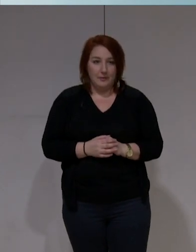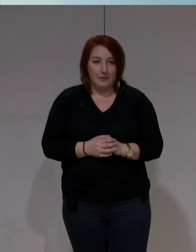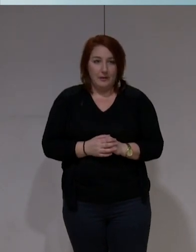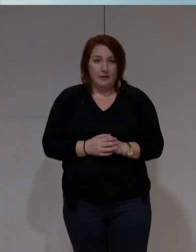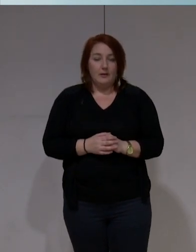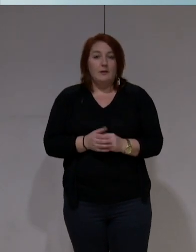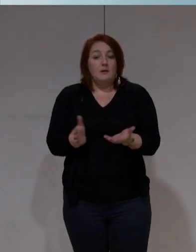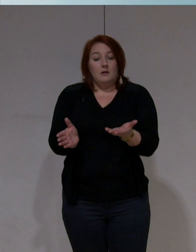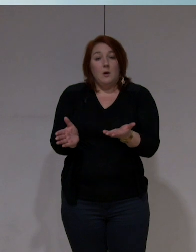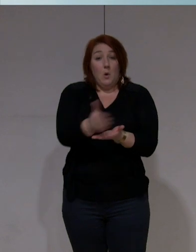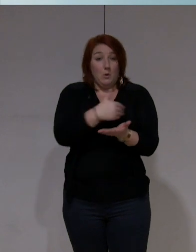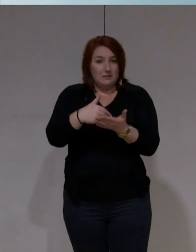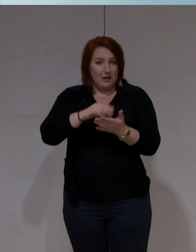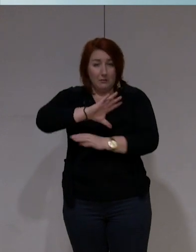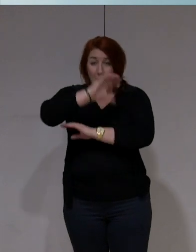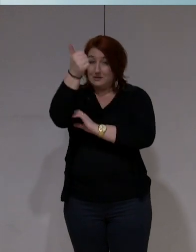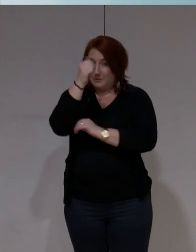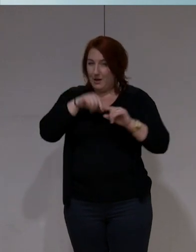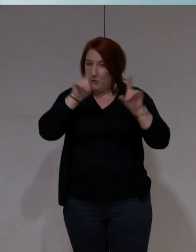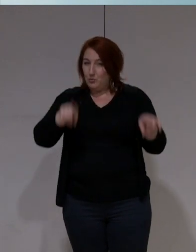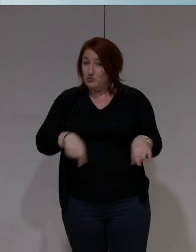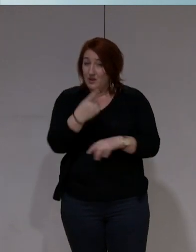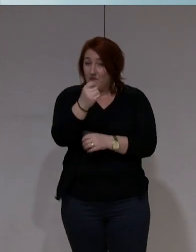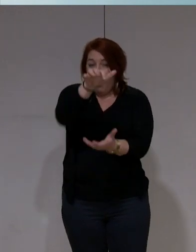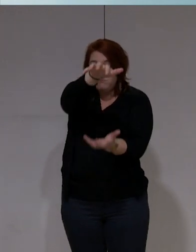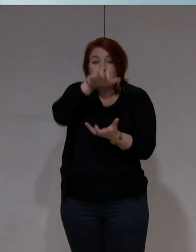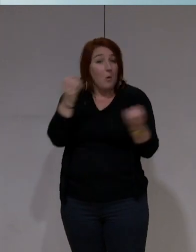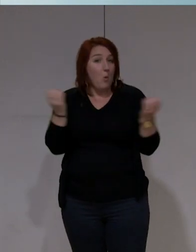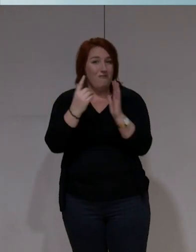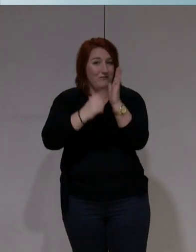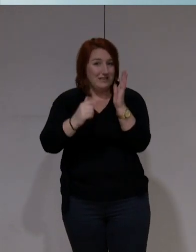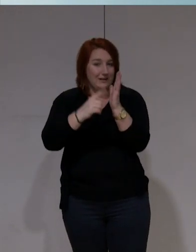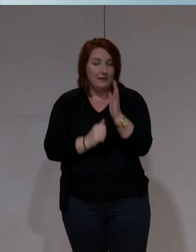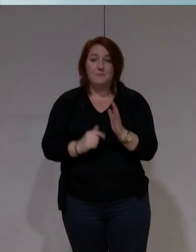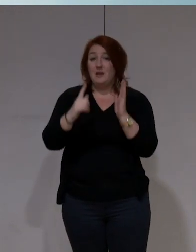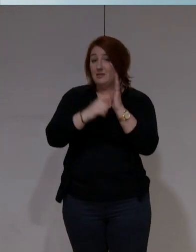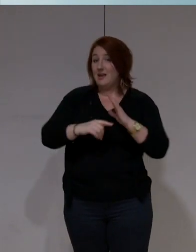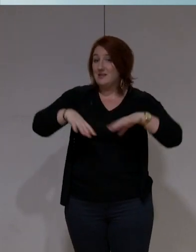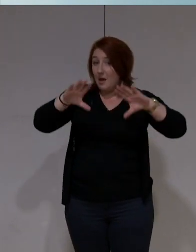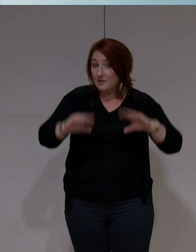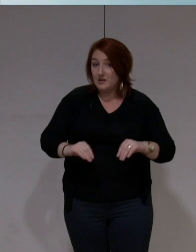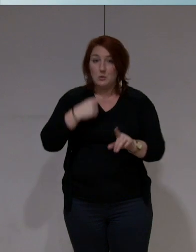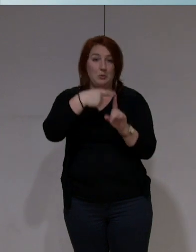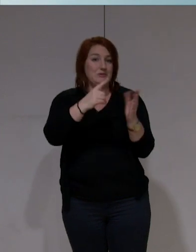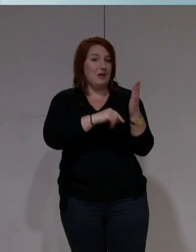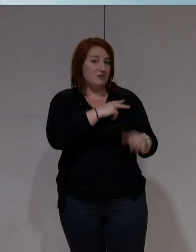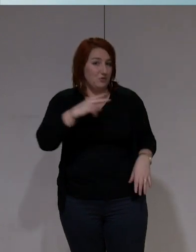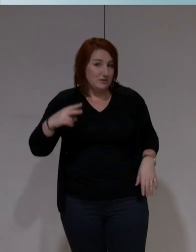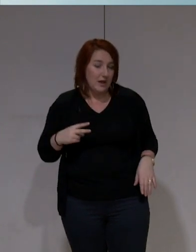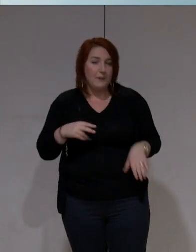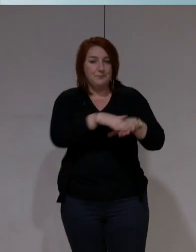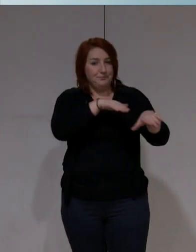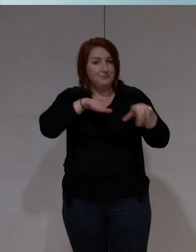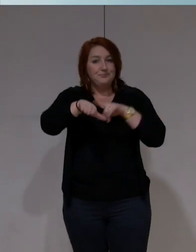la recette principale d'un budget provient de la fiscalité taxes d'habitation et taxes foncièrees puis viennent les dotations qui